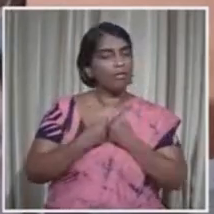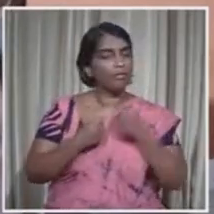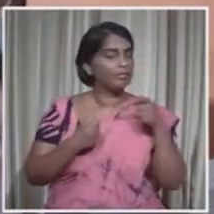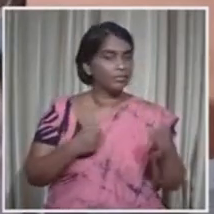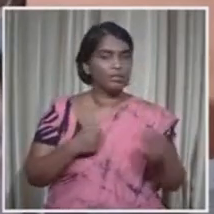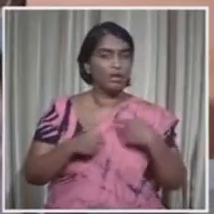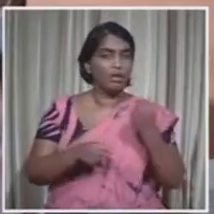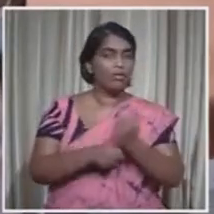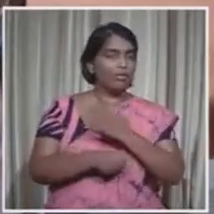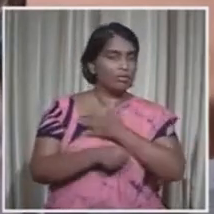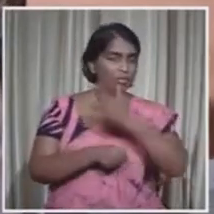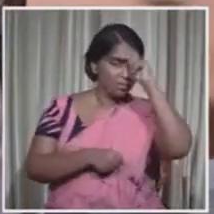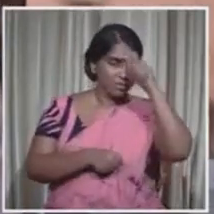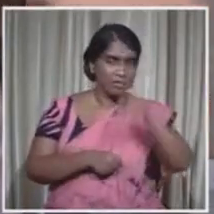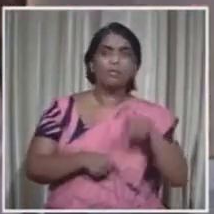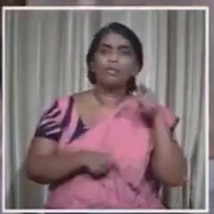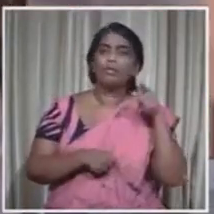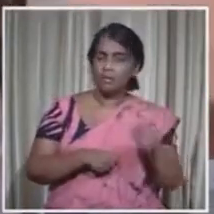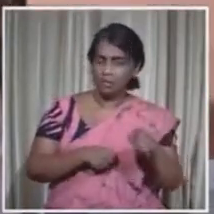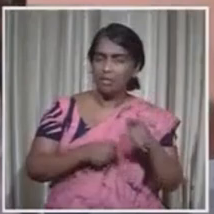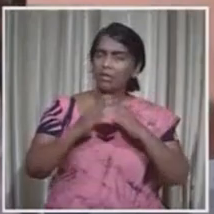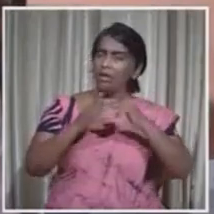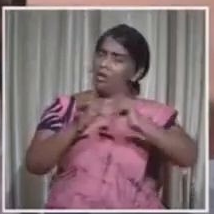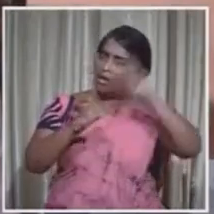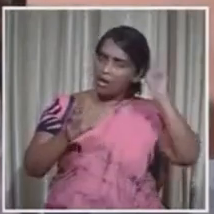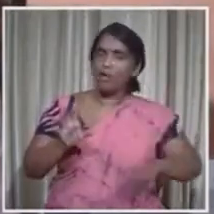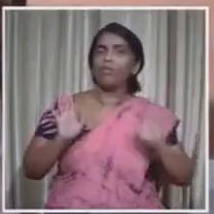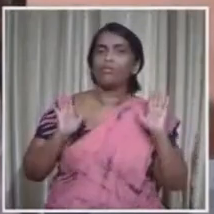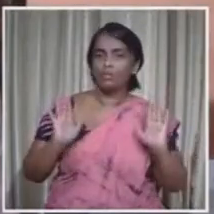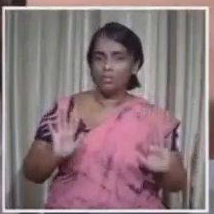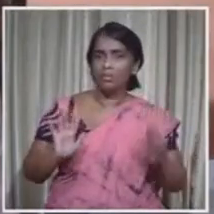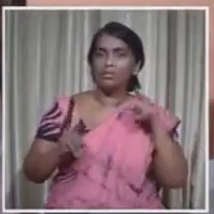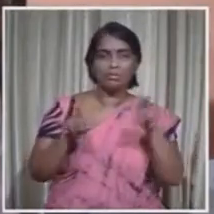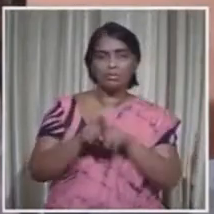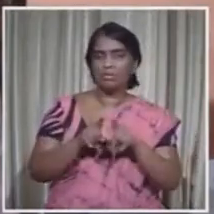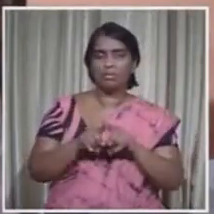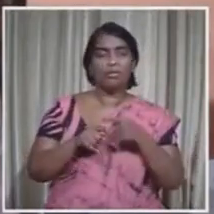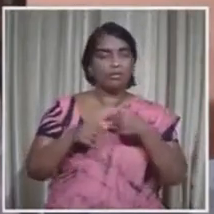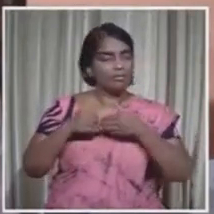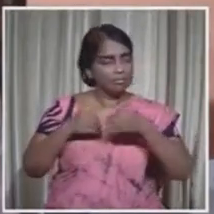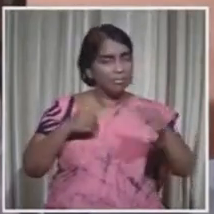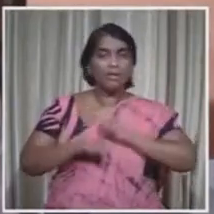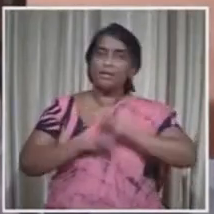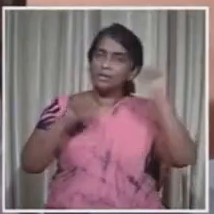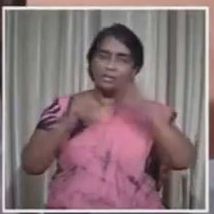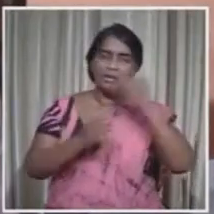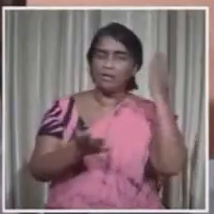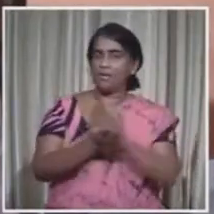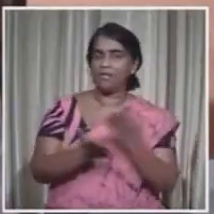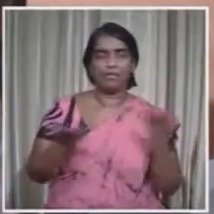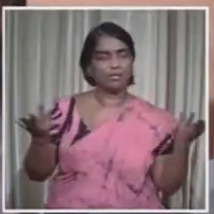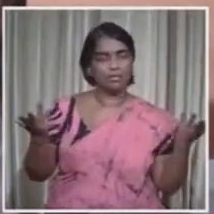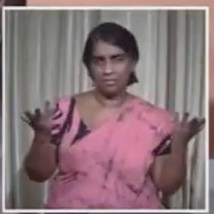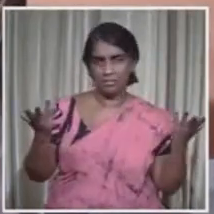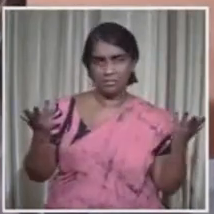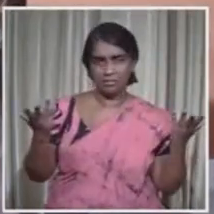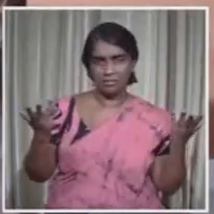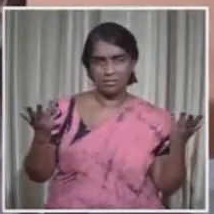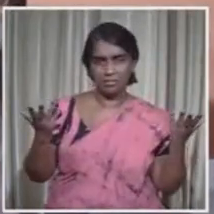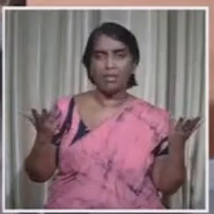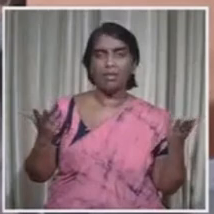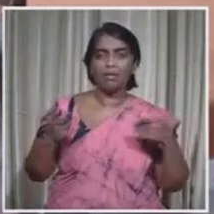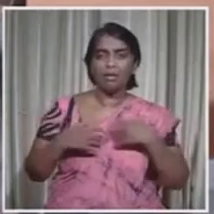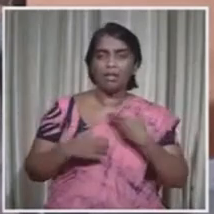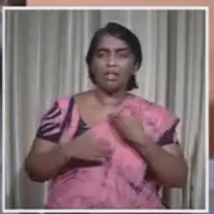till that happens, these protests will not stop. අද දවසේ ඇත්තටම කොච්චර කවුරු කෑ ගැහුවත් පාර්ලිමේන්තුව ගැන ජනතාවට දෙන